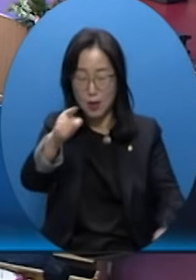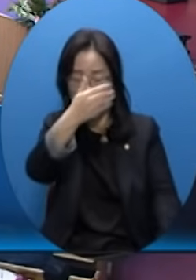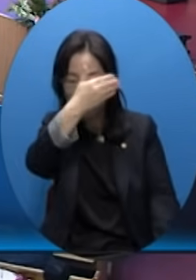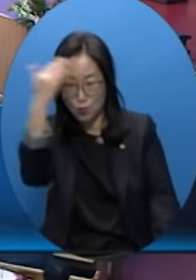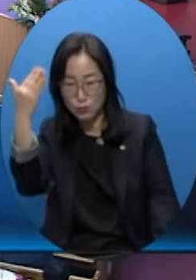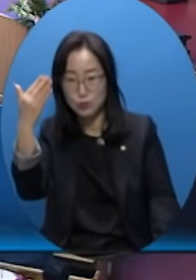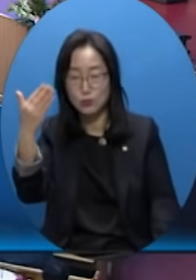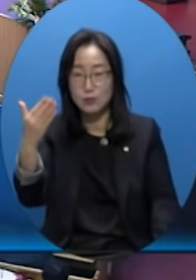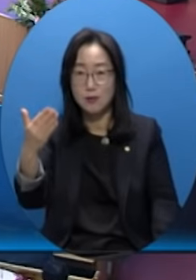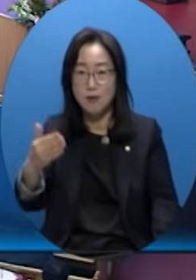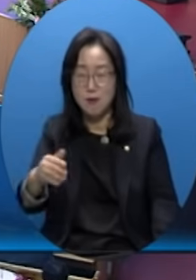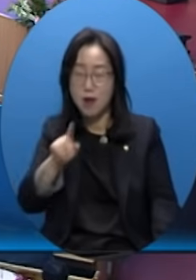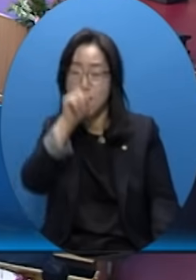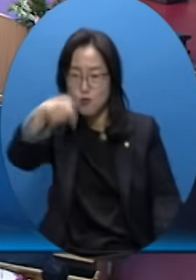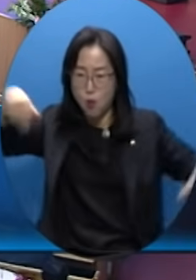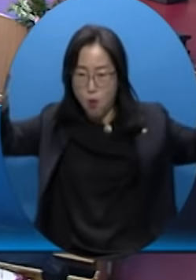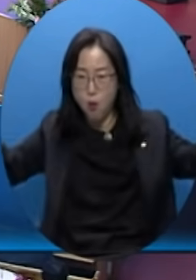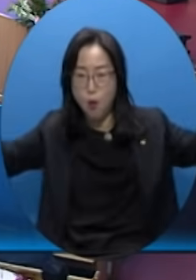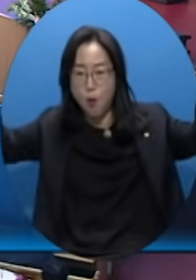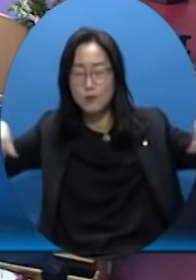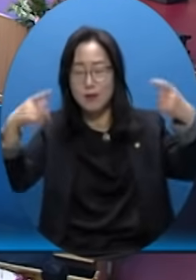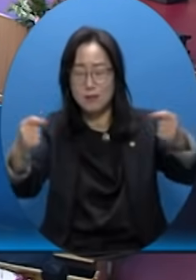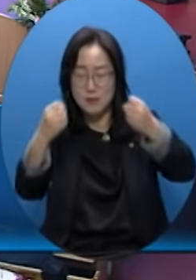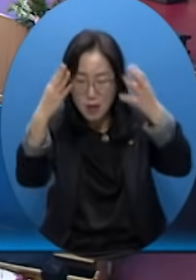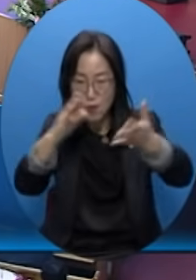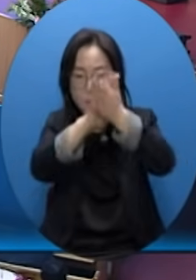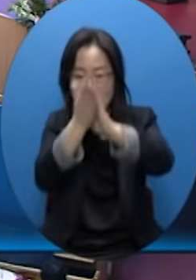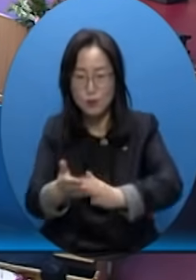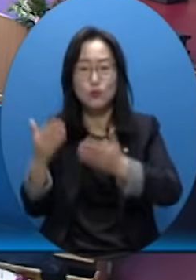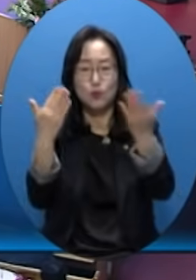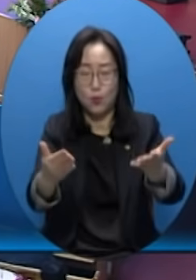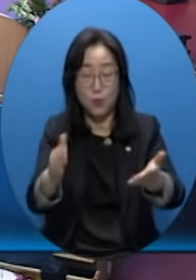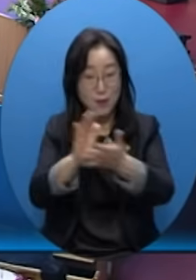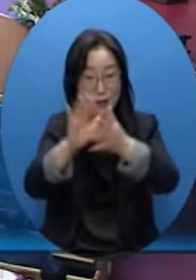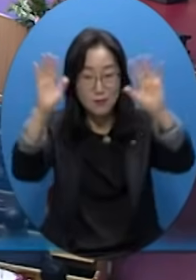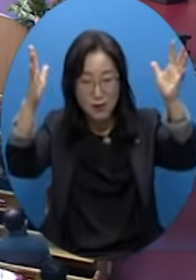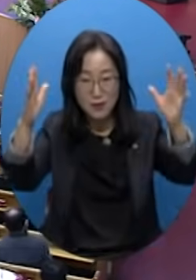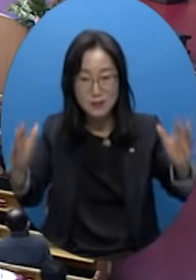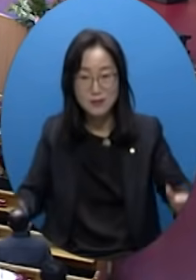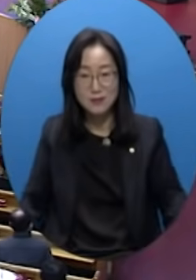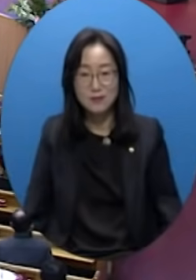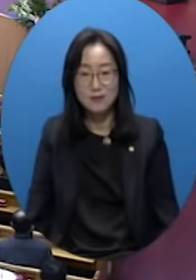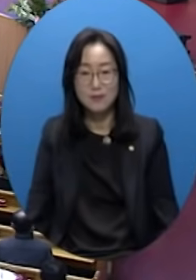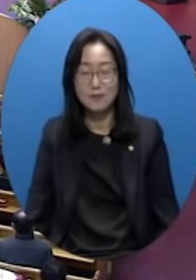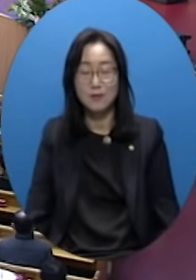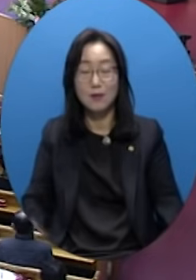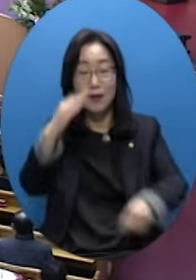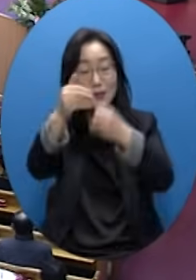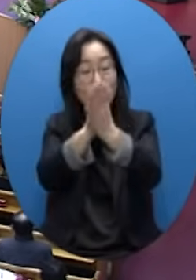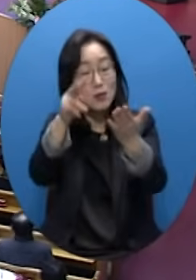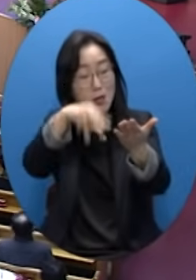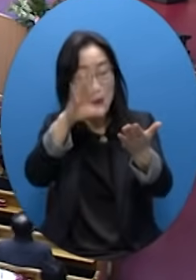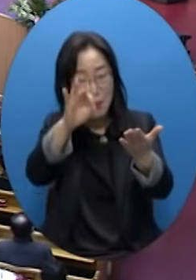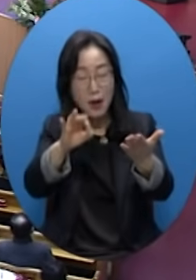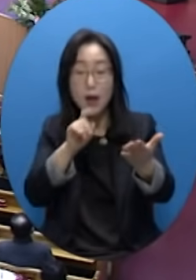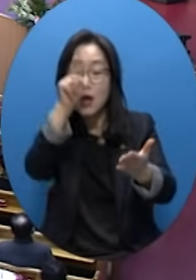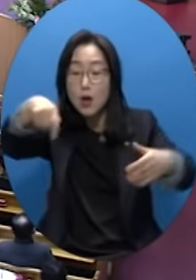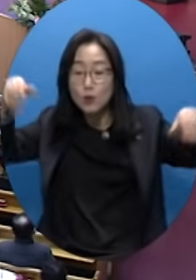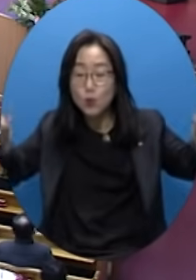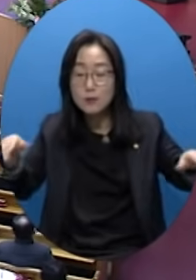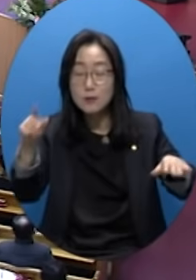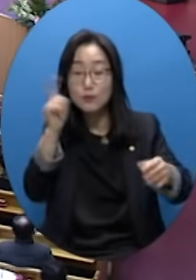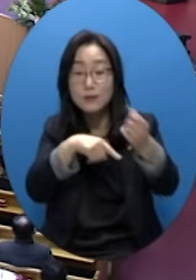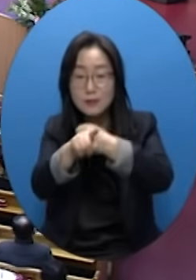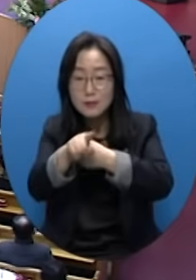청춘을 독수리 같이 새롭게 하시는도다 할렐루야 성경의 독 드리면 함에 은혜와 능력을